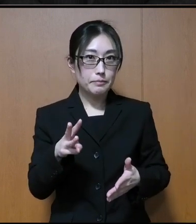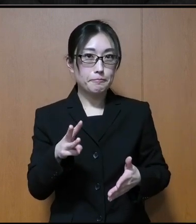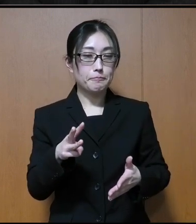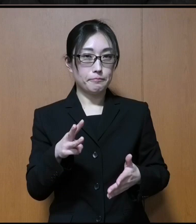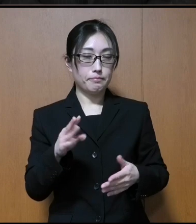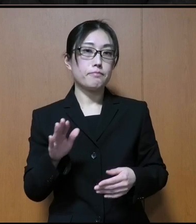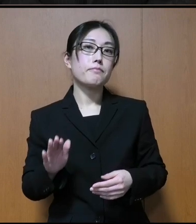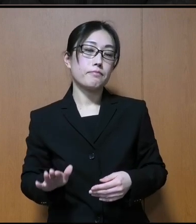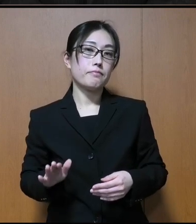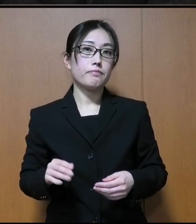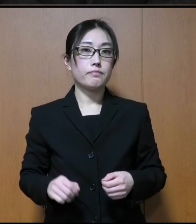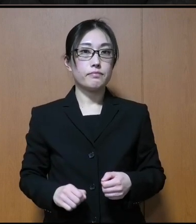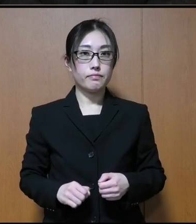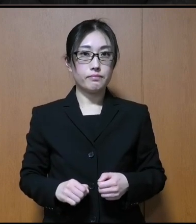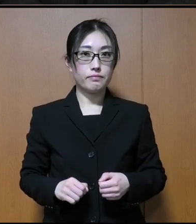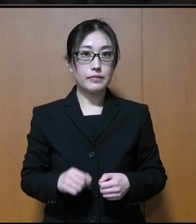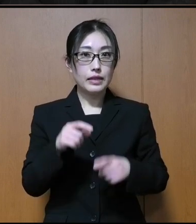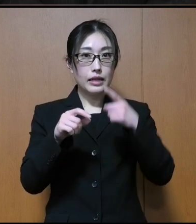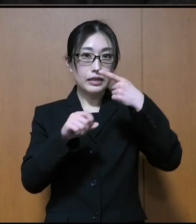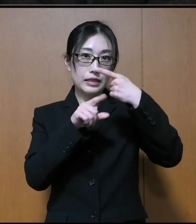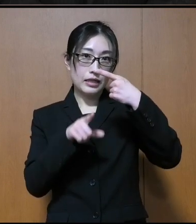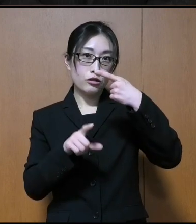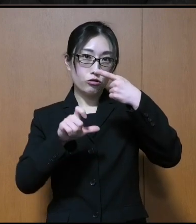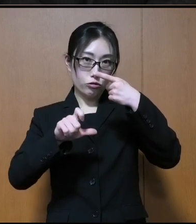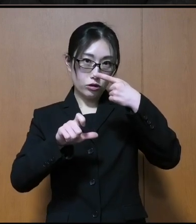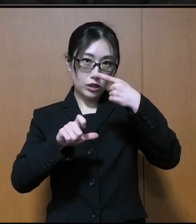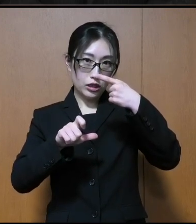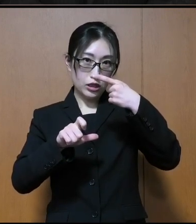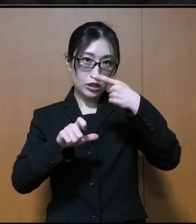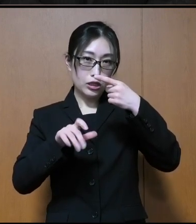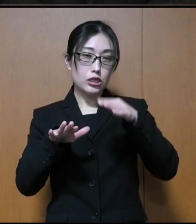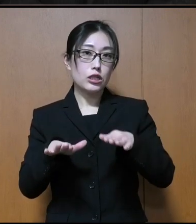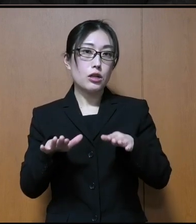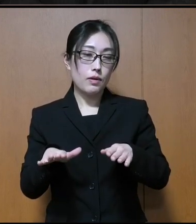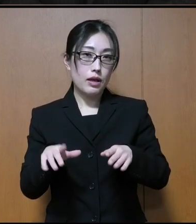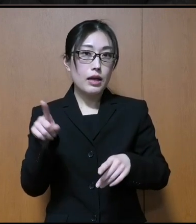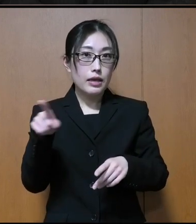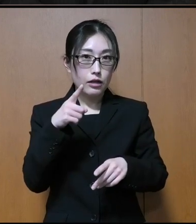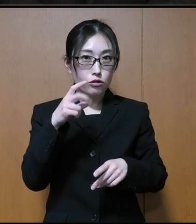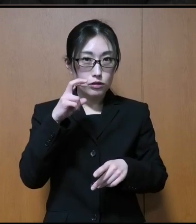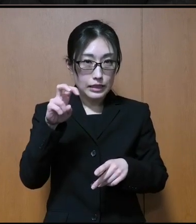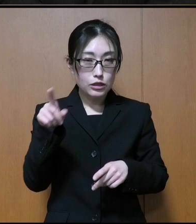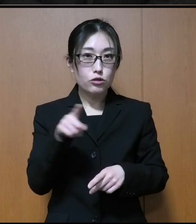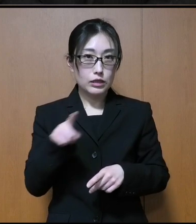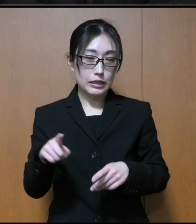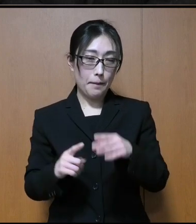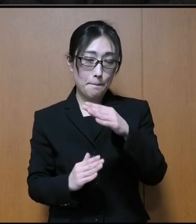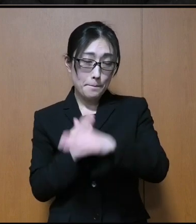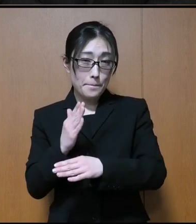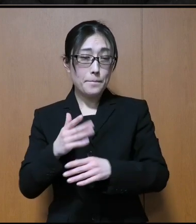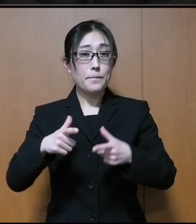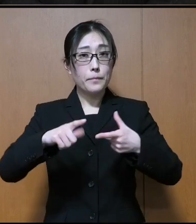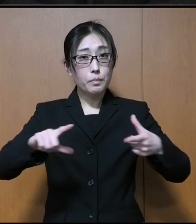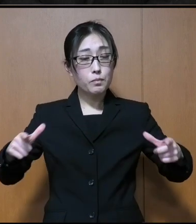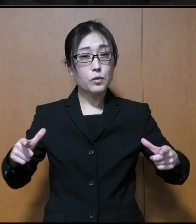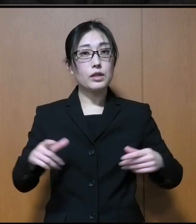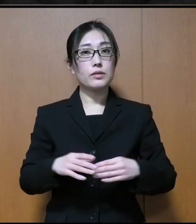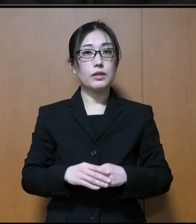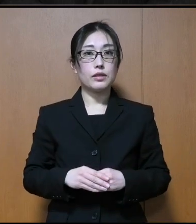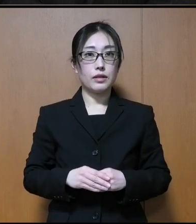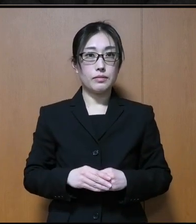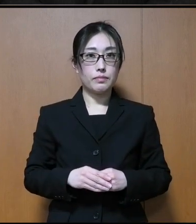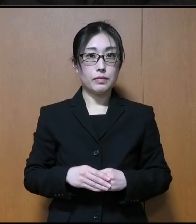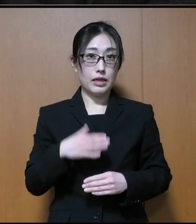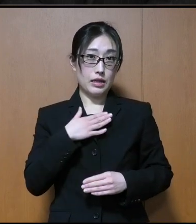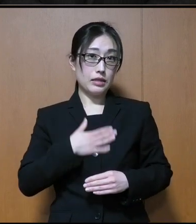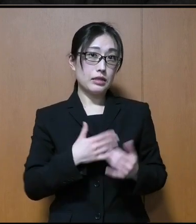り、その後1月15日には一気に120人に上り、爆発的に増加しました。また